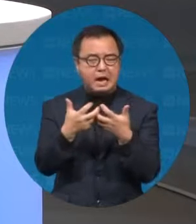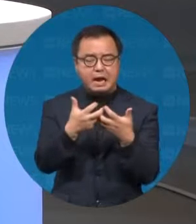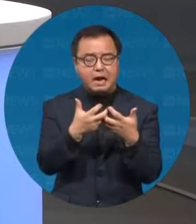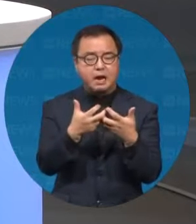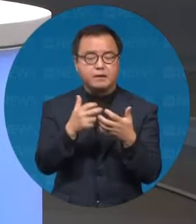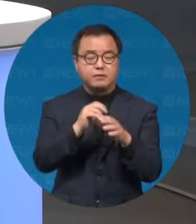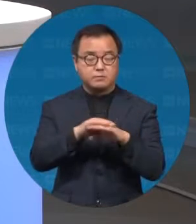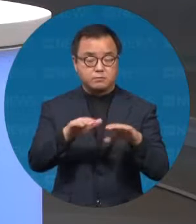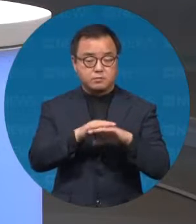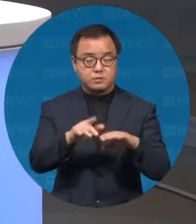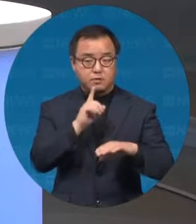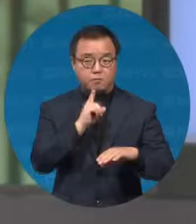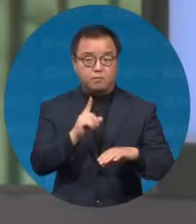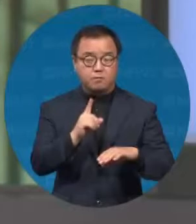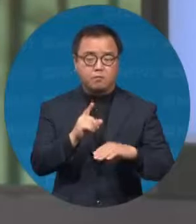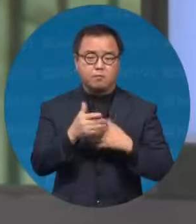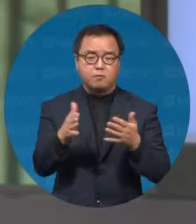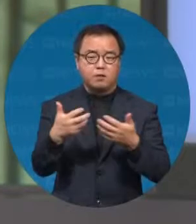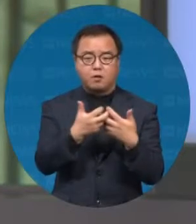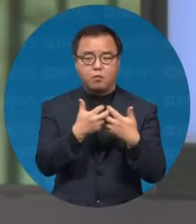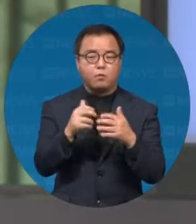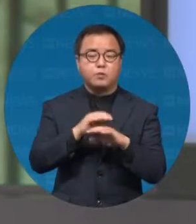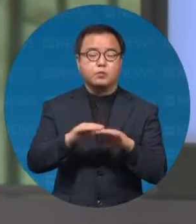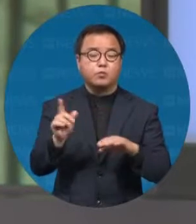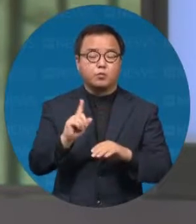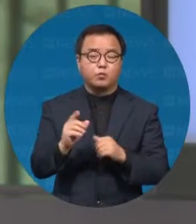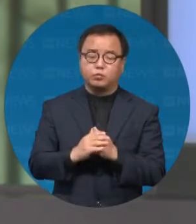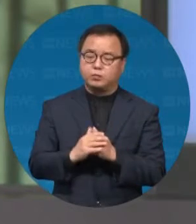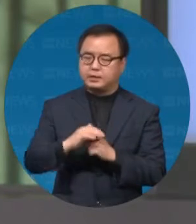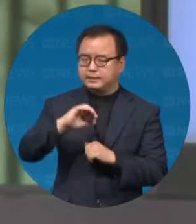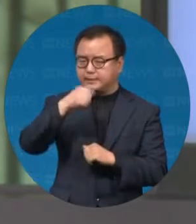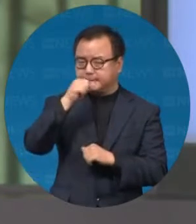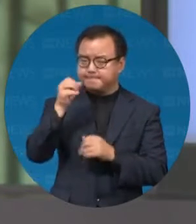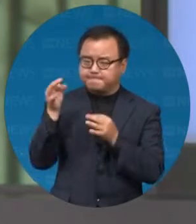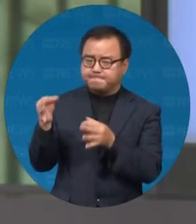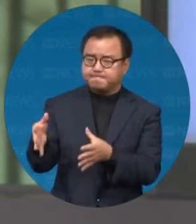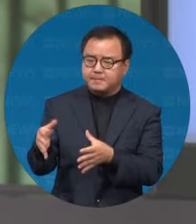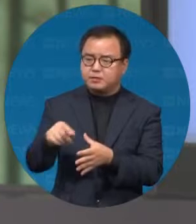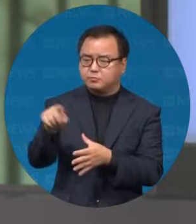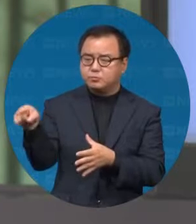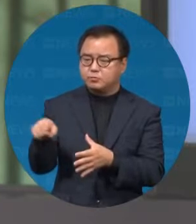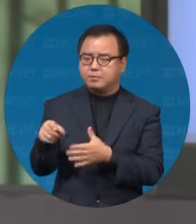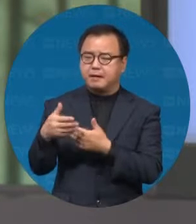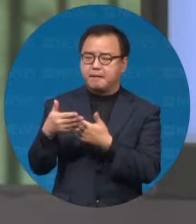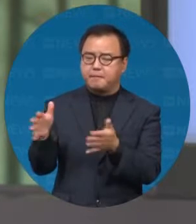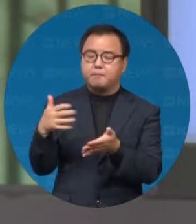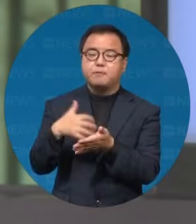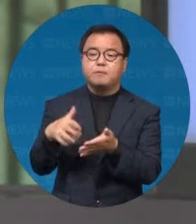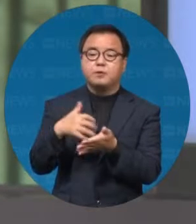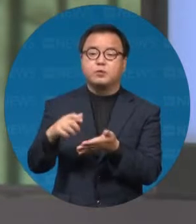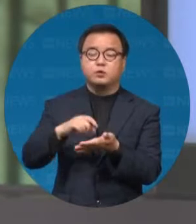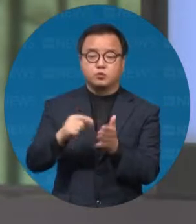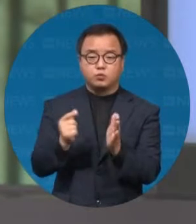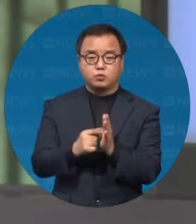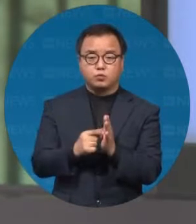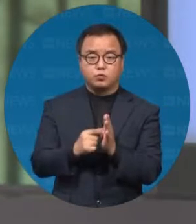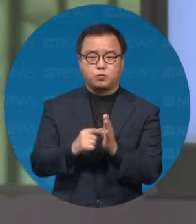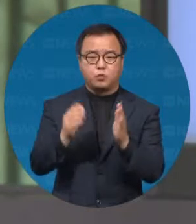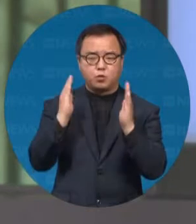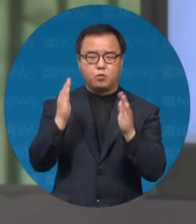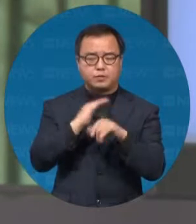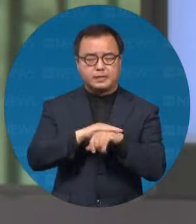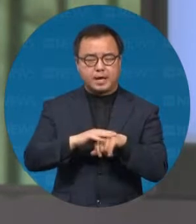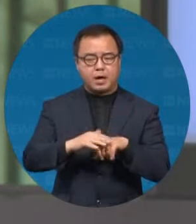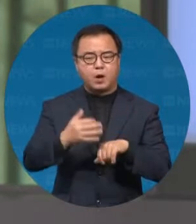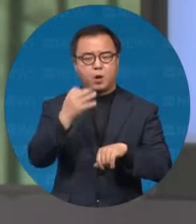이걸 어떻게 해소 하겠다는 거죠 4 예산을 적극적으로 투입을 해서 이 기존의 학급 규모를 학습 효과를 최적으로 낼